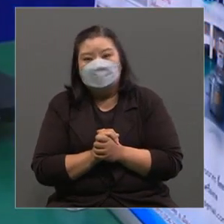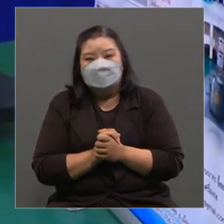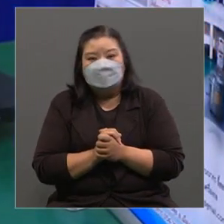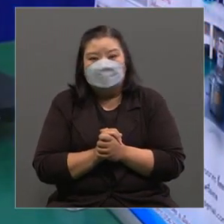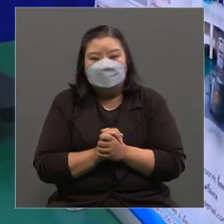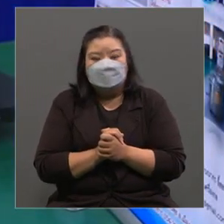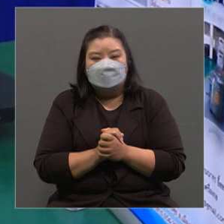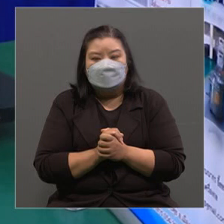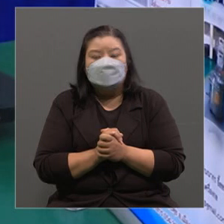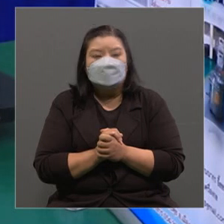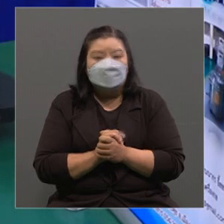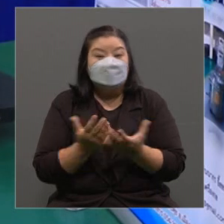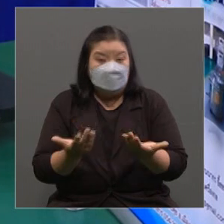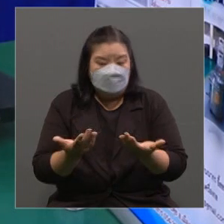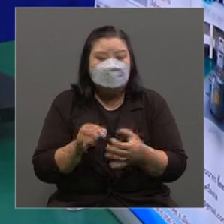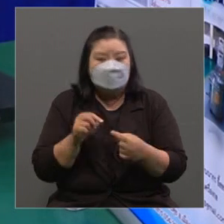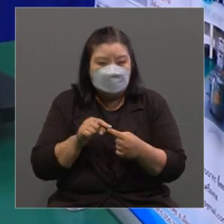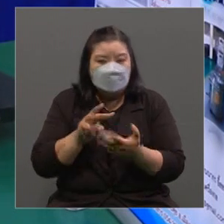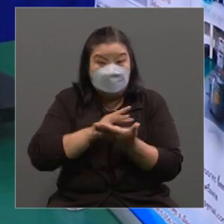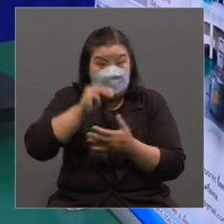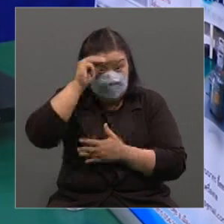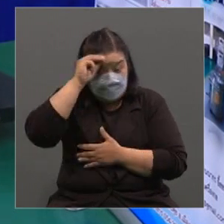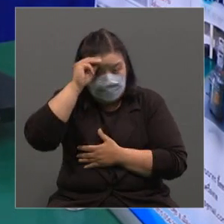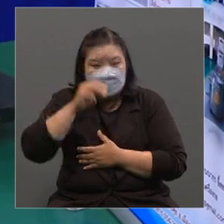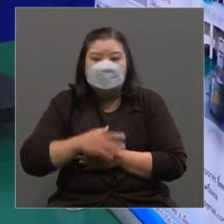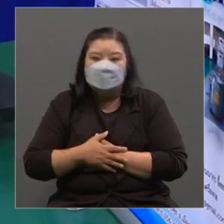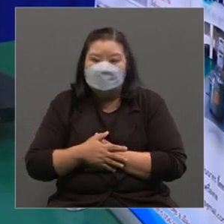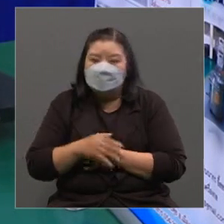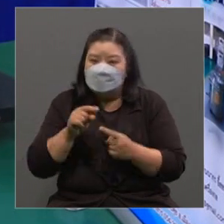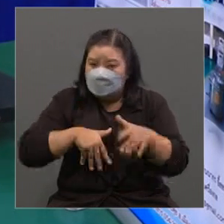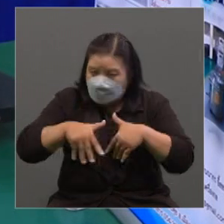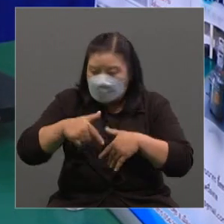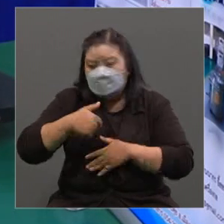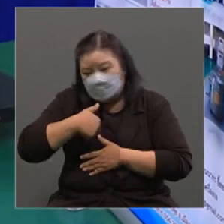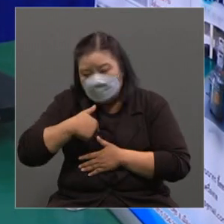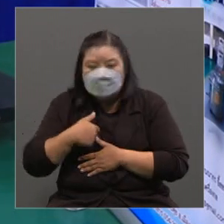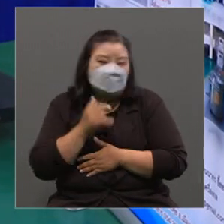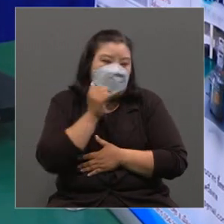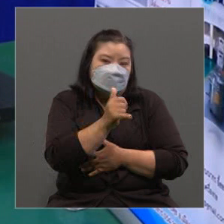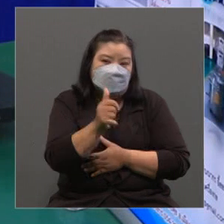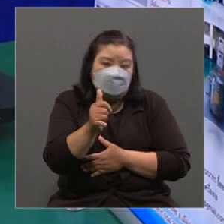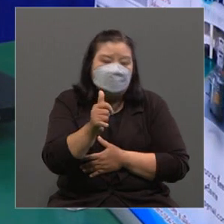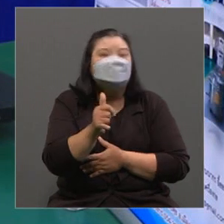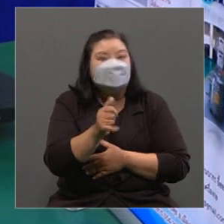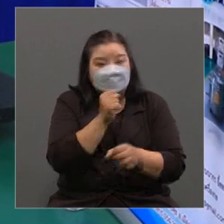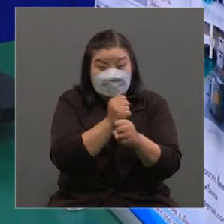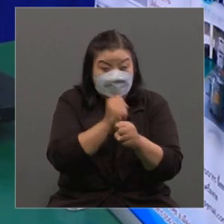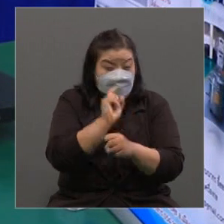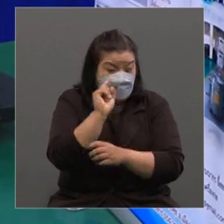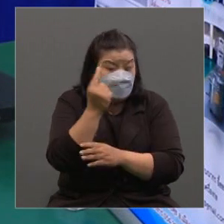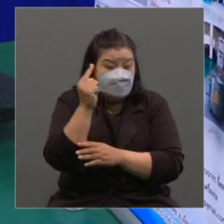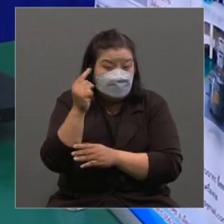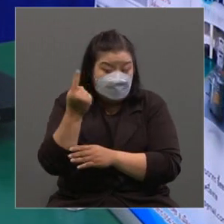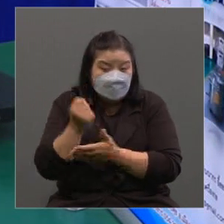จากการสนับสนุนของทางวิทยาลัยและการลงพื้นที่ในชุมชนก็ทำให้น้องๆเยาวชนได้สร้างสรรค์นวัตกรรมขึ้นมา